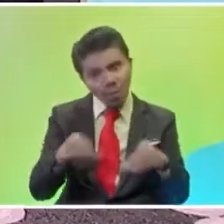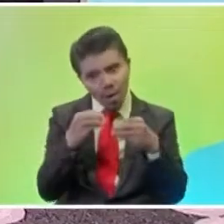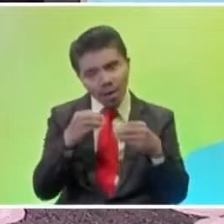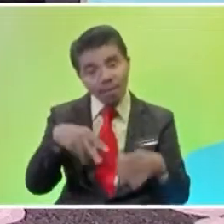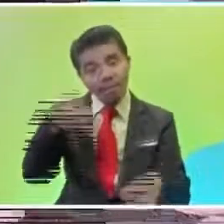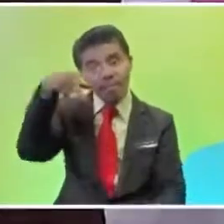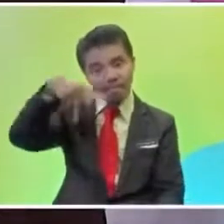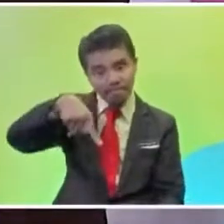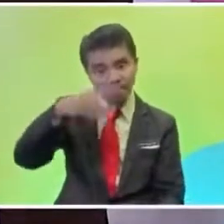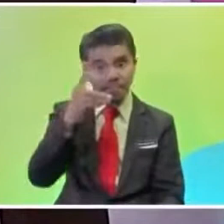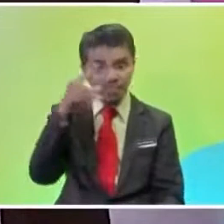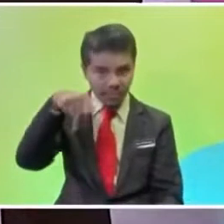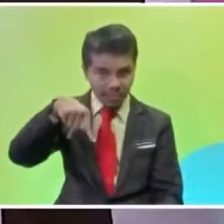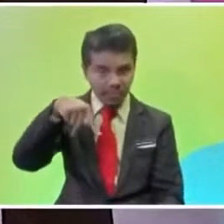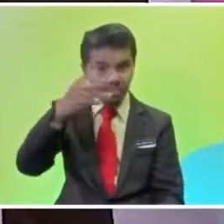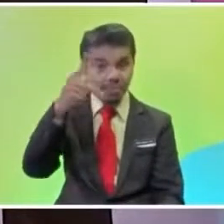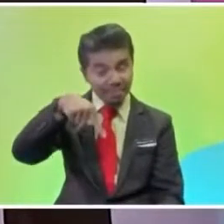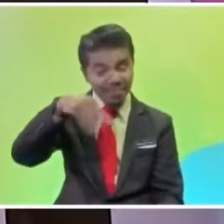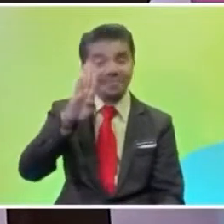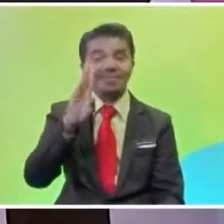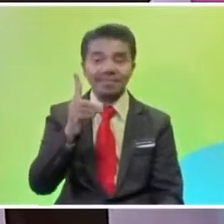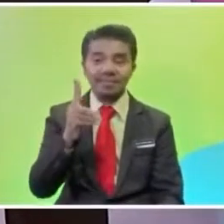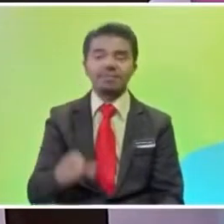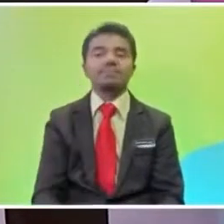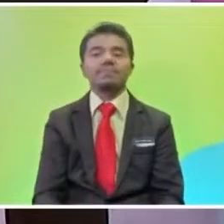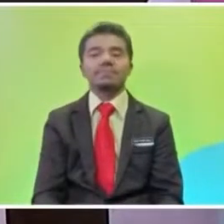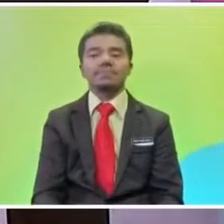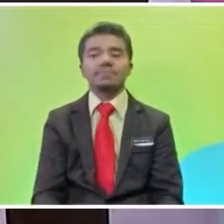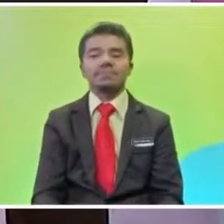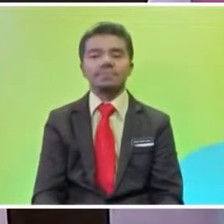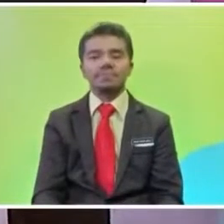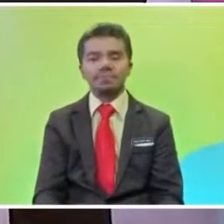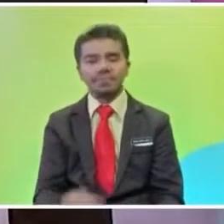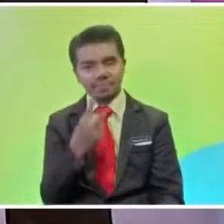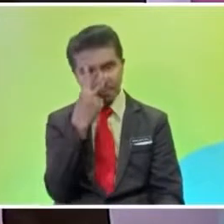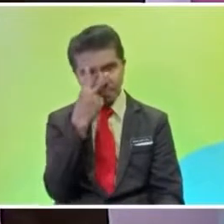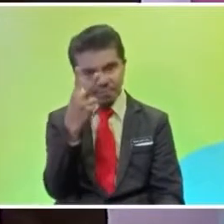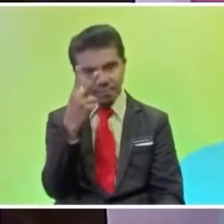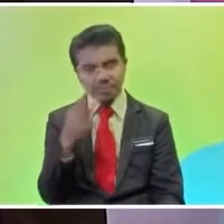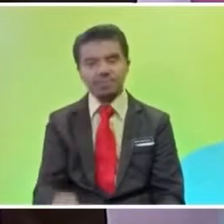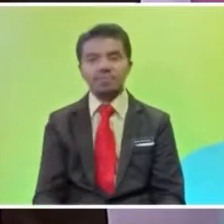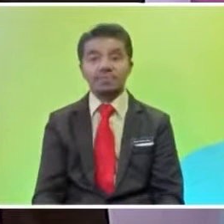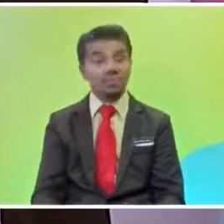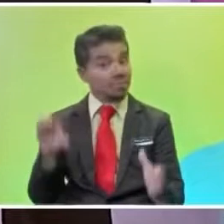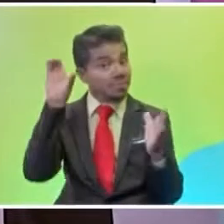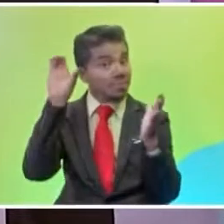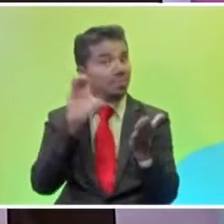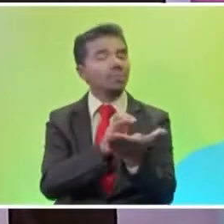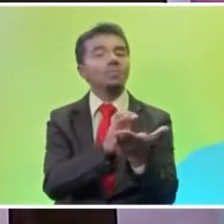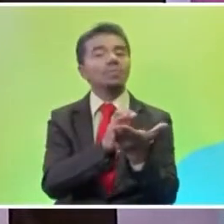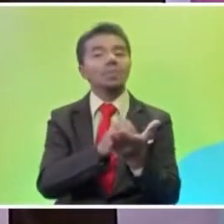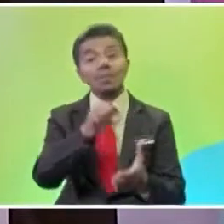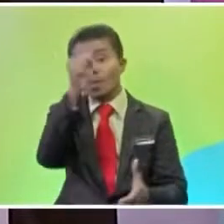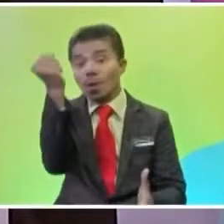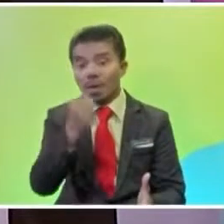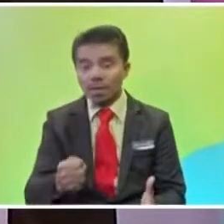murid tersebut Oke saya bawa kita pula kepada satu contoh di sini yaitu untuk sesi soal jawab dalam sesi soal jawab